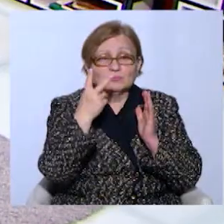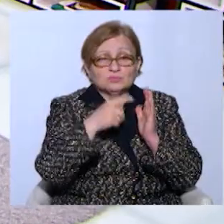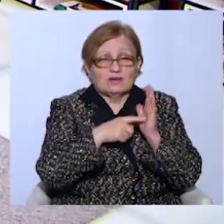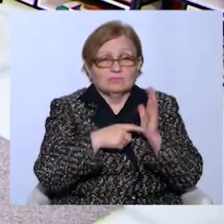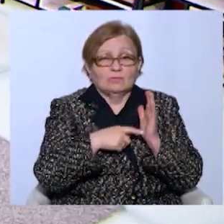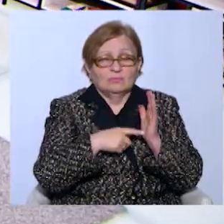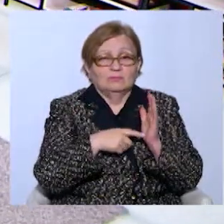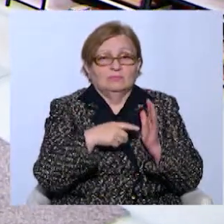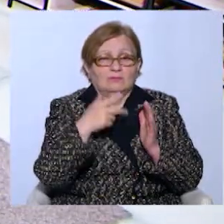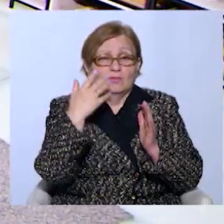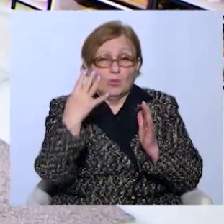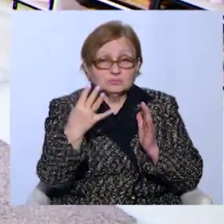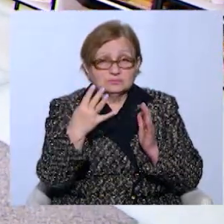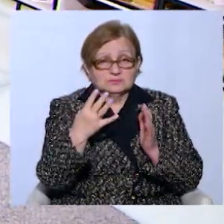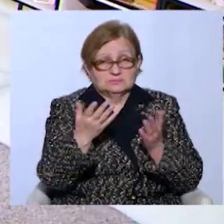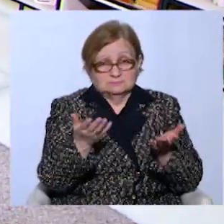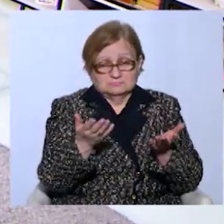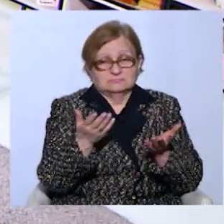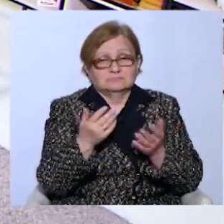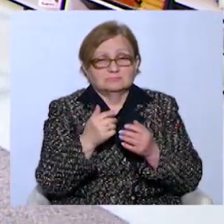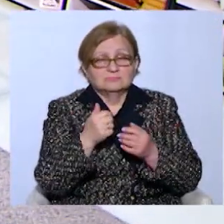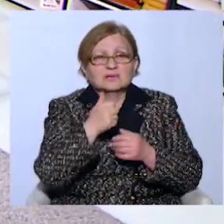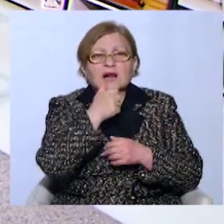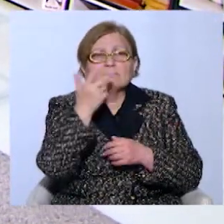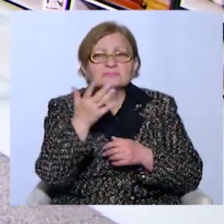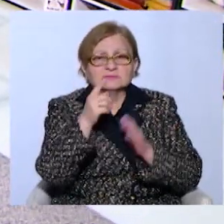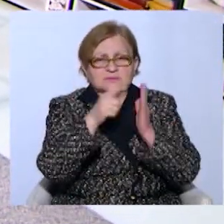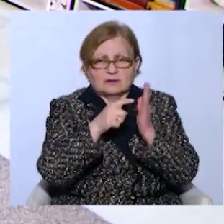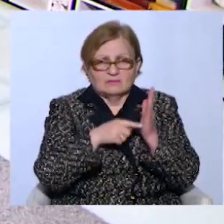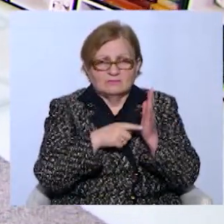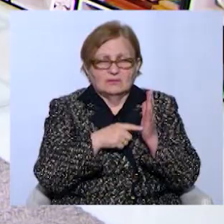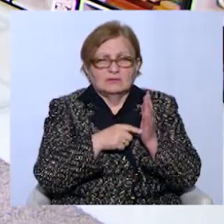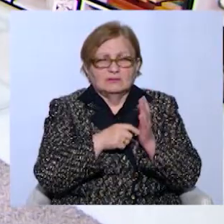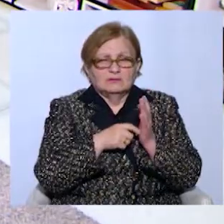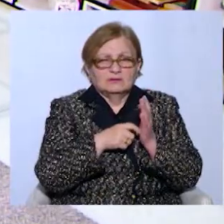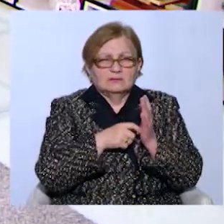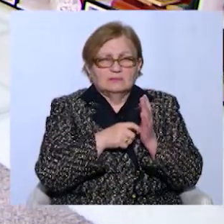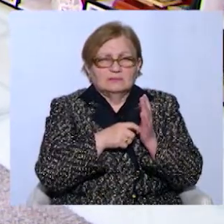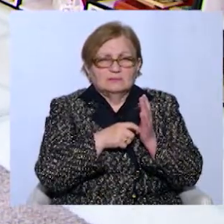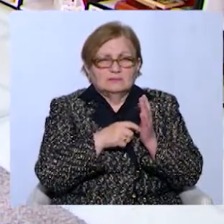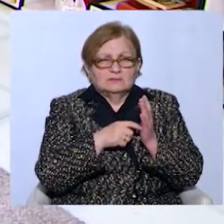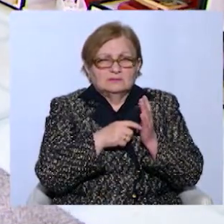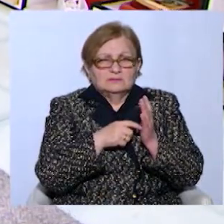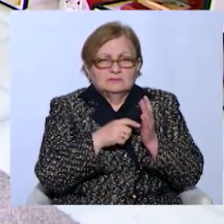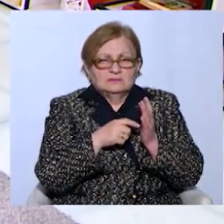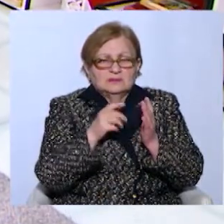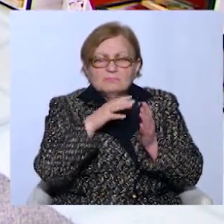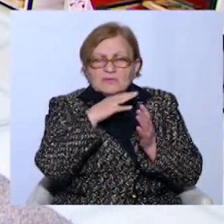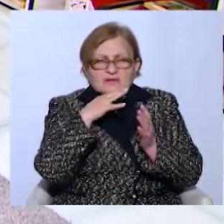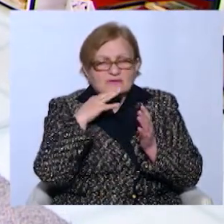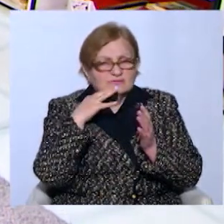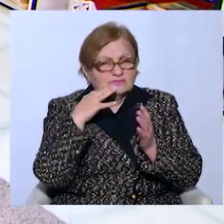ესეთ შტამბეშტავად ბევრჯერ გავემეორებ, რამდენზე უნდა გავყო? რამდენზე უნდა გავყო? ეს სამომავლოდაც ძალიან ბევრჯერ